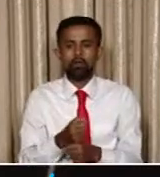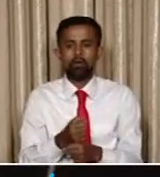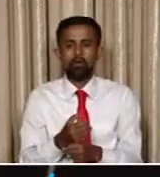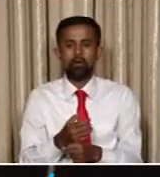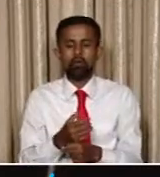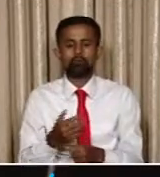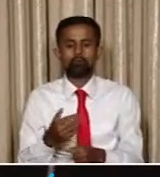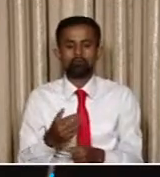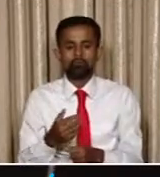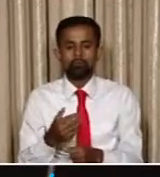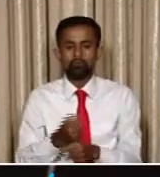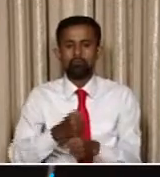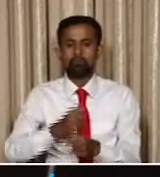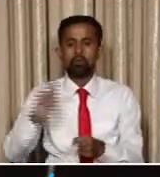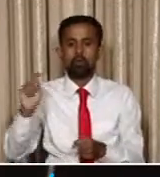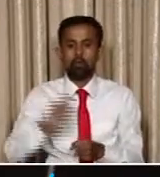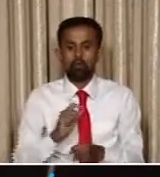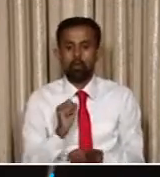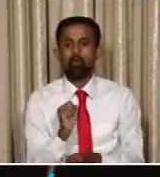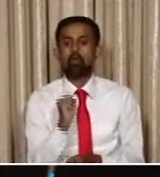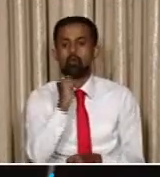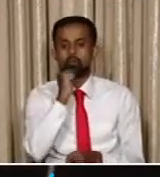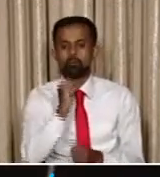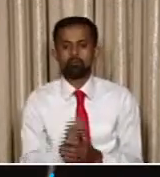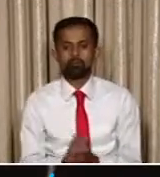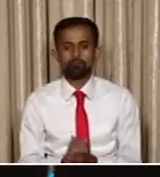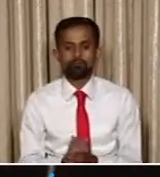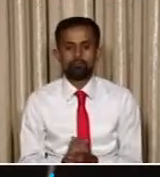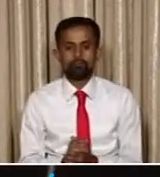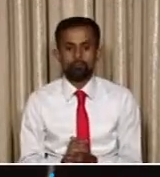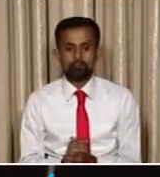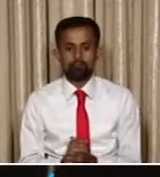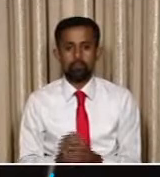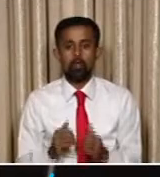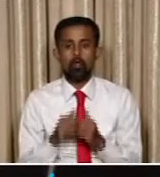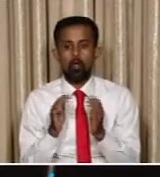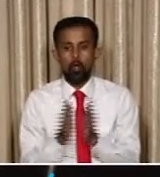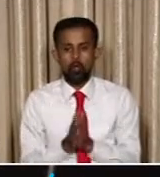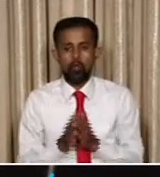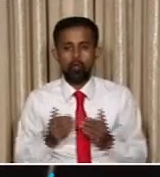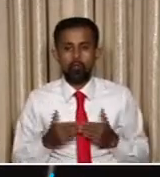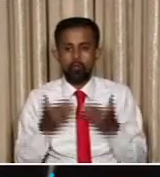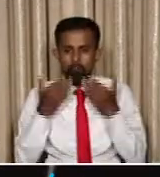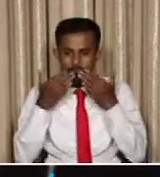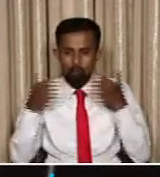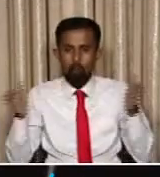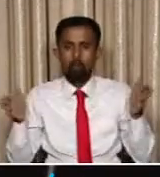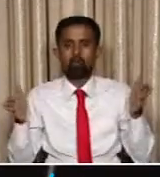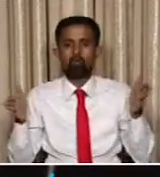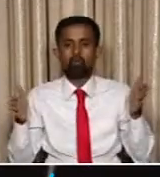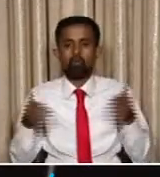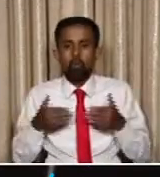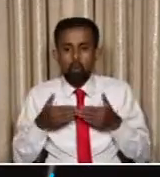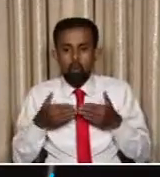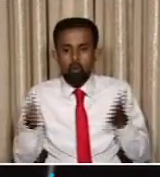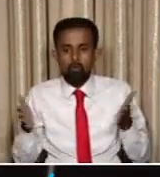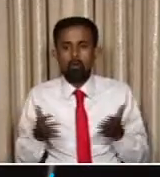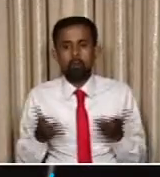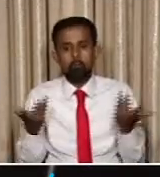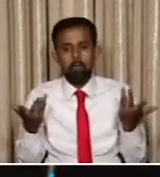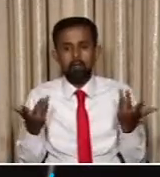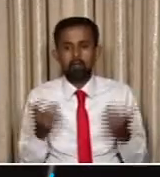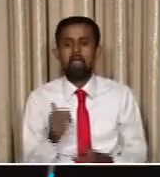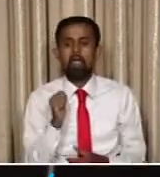අපි ආදායම ලබා ගන්නෙ එහෙමනම් මේ සියලු දේම අපි විවෘත කරන්න ඕන මොකද්ද විවෘත කරන්න බැරි